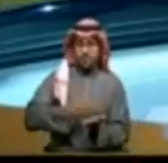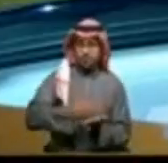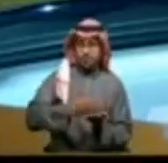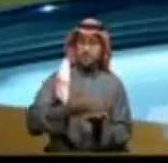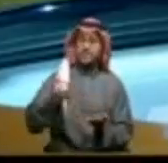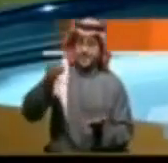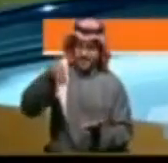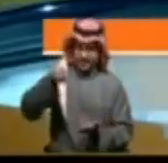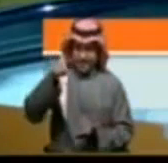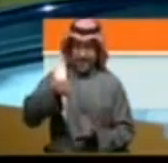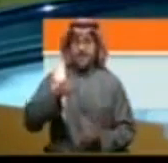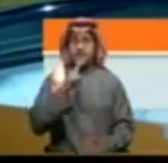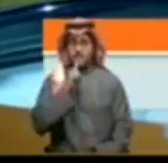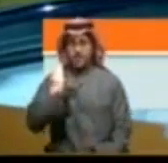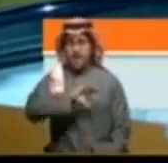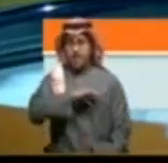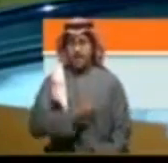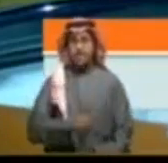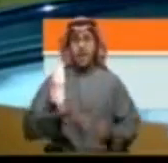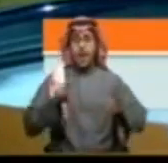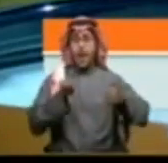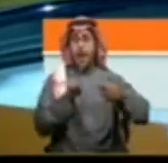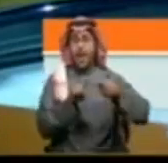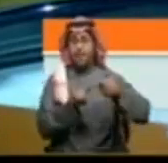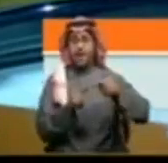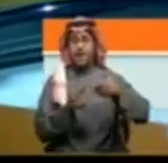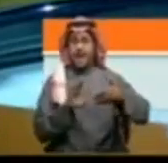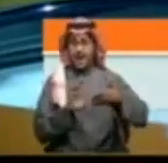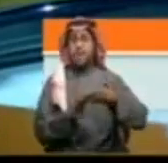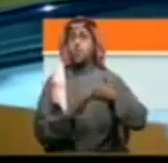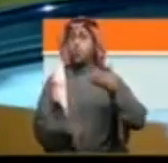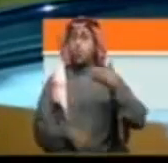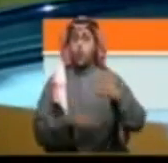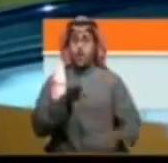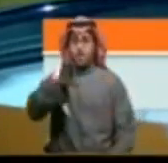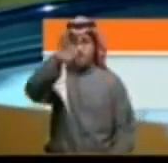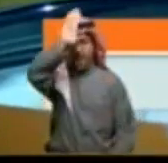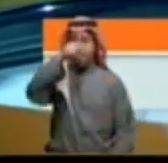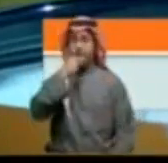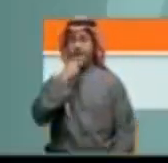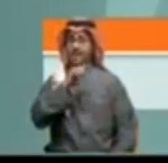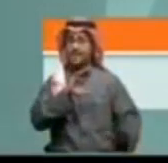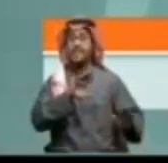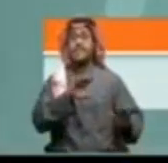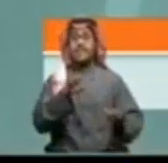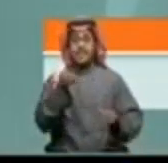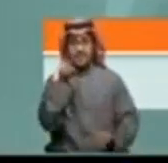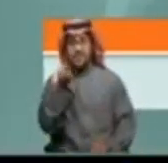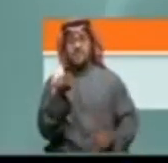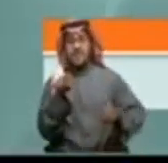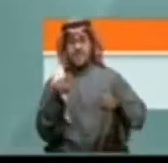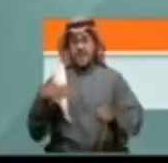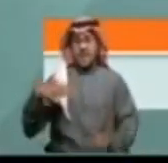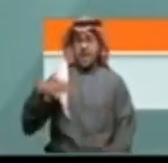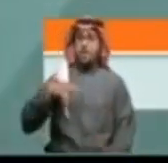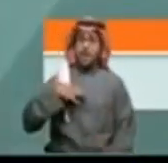أهلا بكم. بسم الله الرحمن الرحيم. نيابة عن خادم الحرمين الشريفين الملك سلمان بن عبد العزيز آل سعود الرئيس الفخري لنادي الفروسية